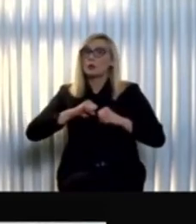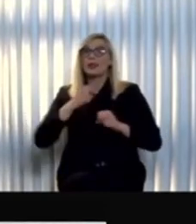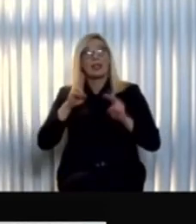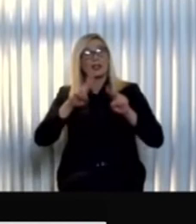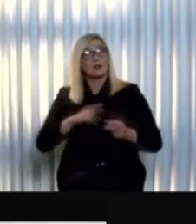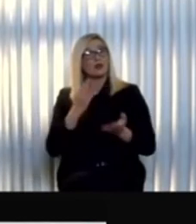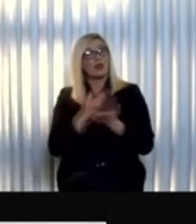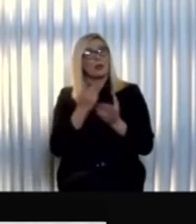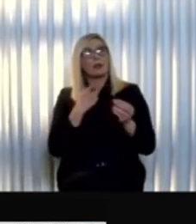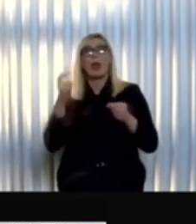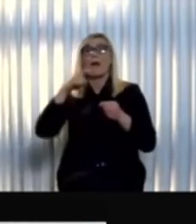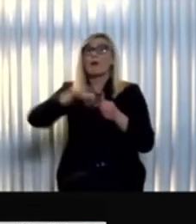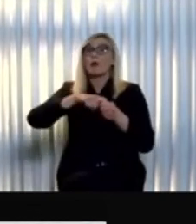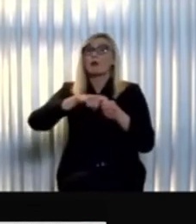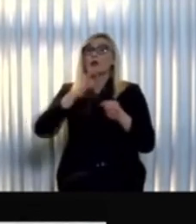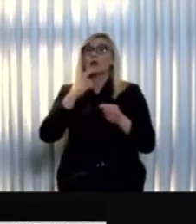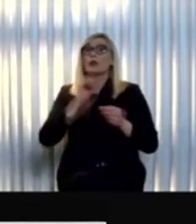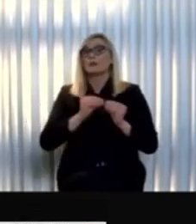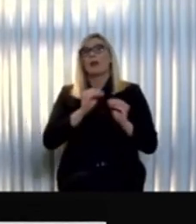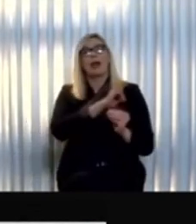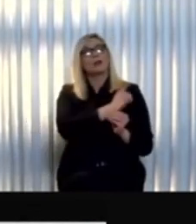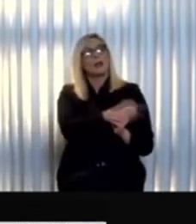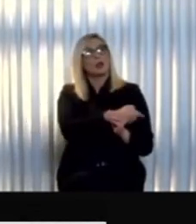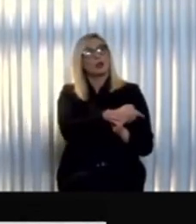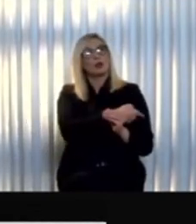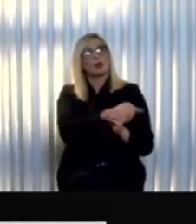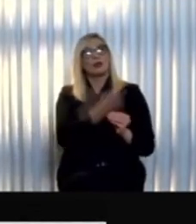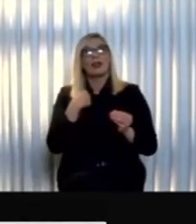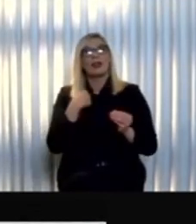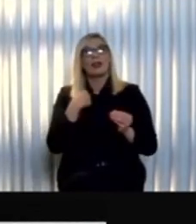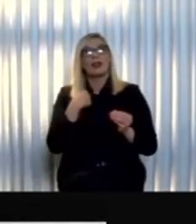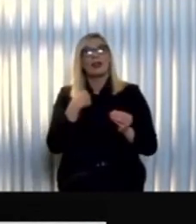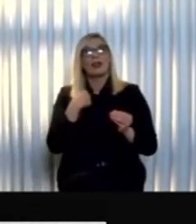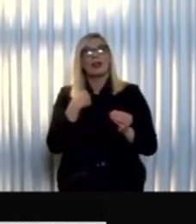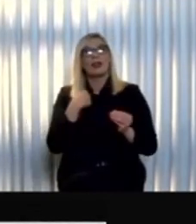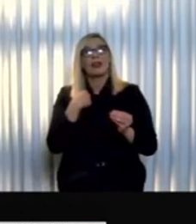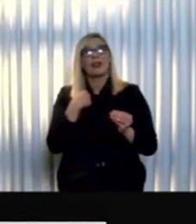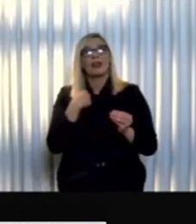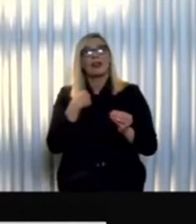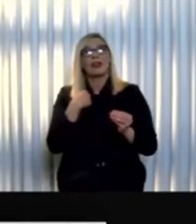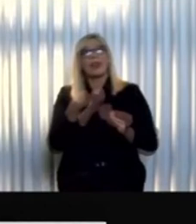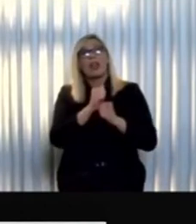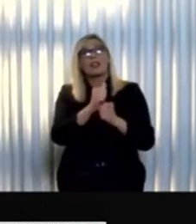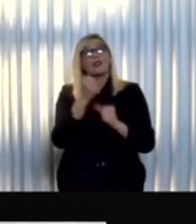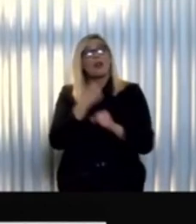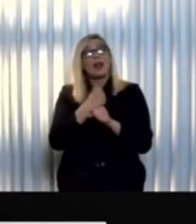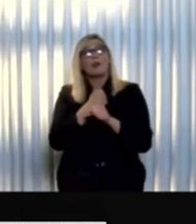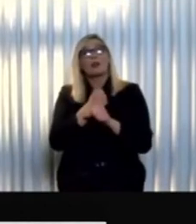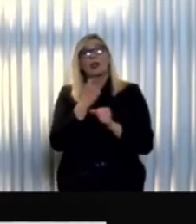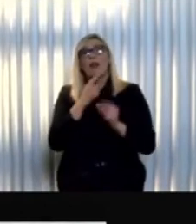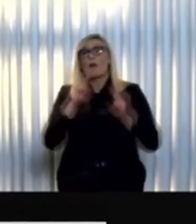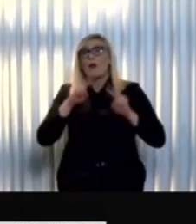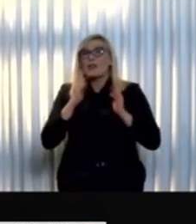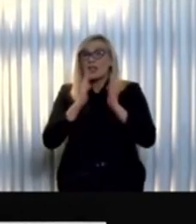да бидат вклучени и на пазарот на трудот. Ве уверувам дека ги движиме работите во вистинска насока и дека